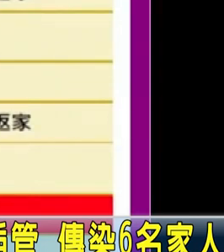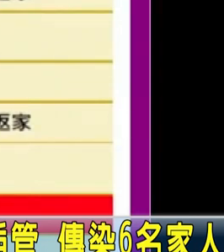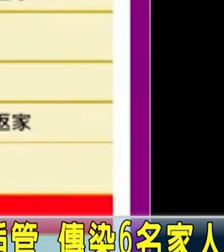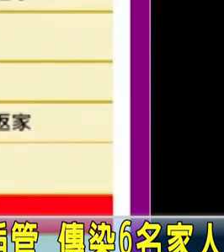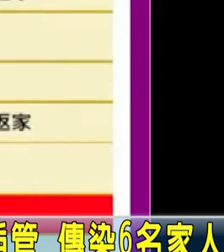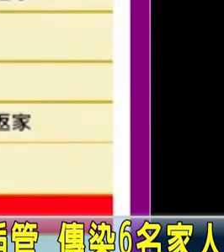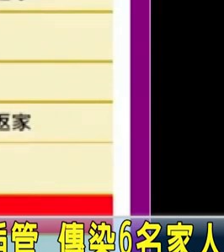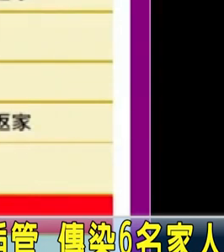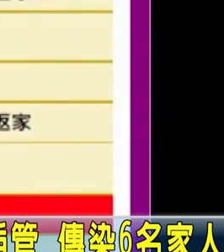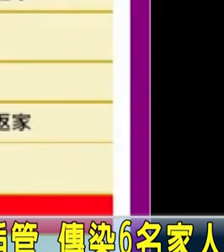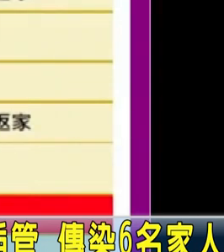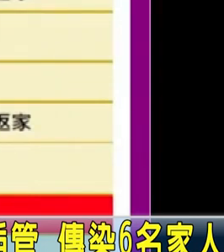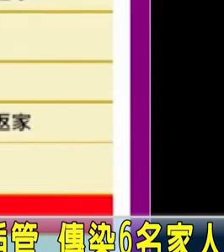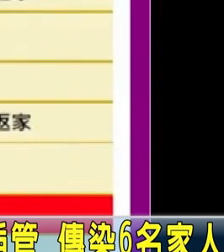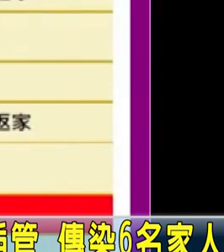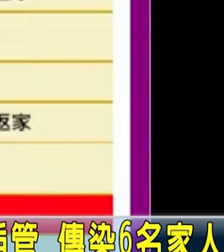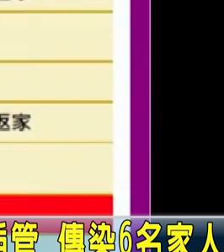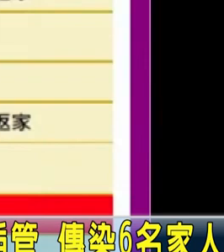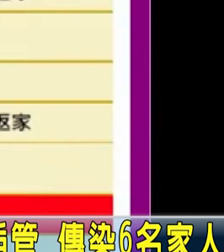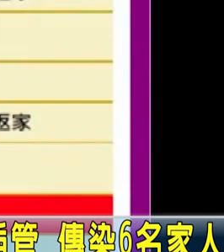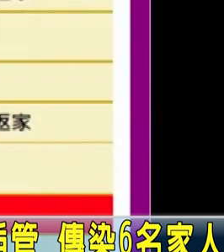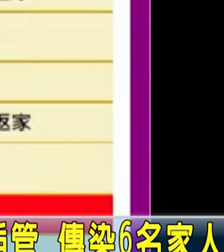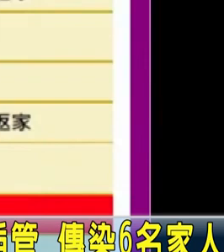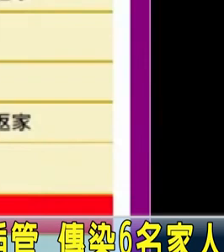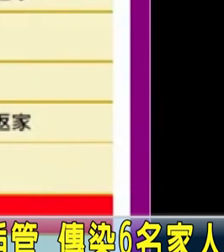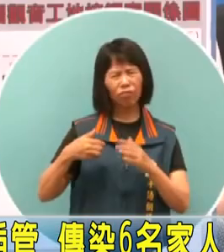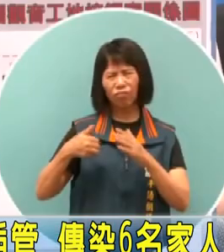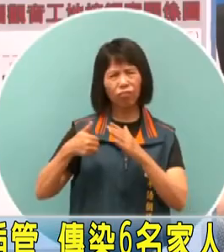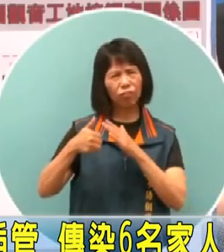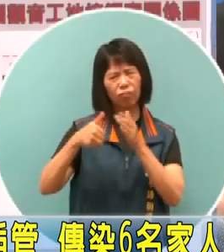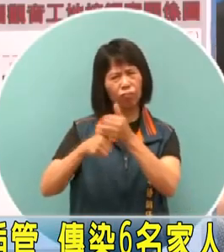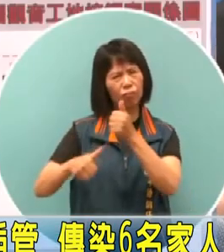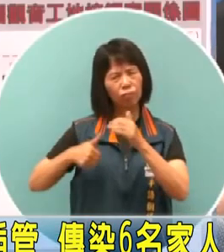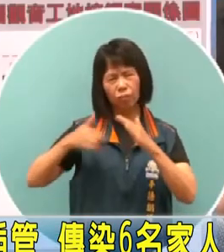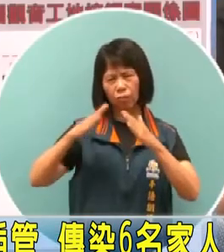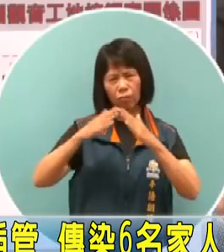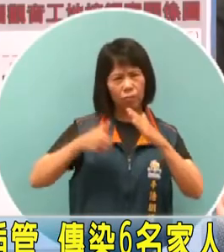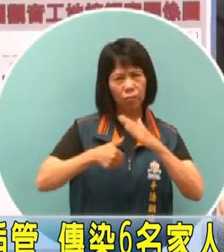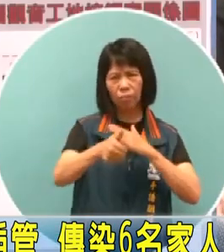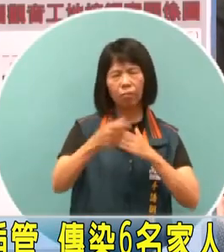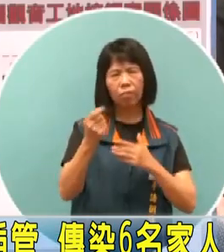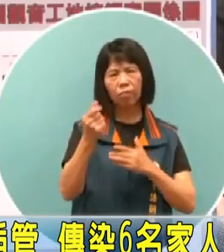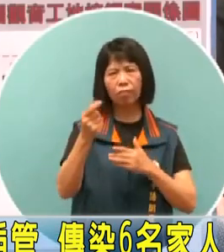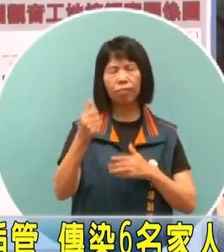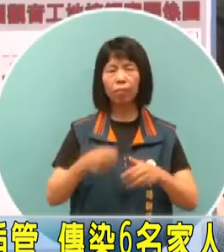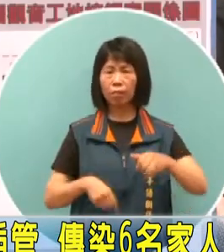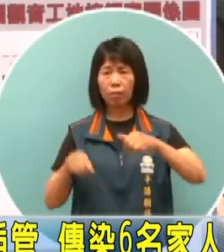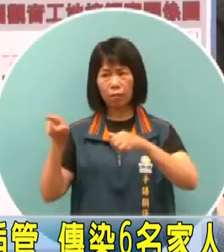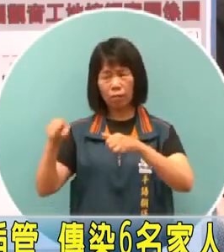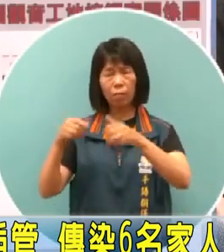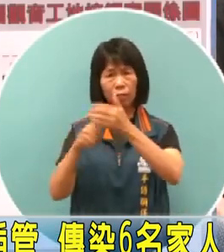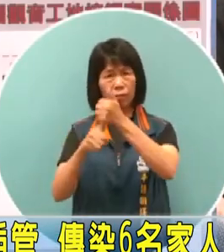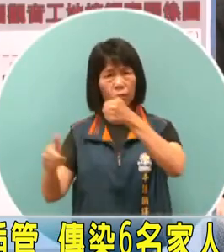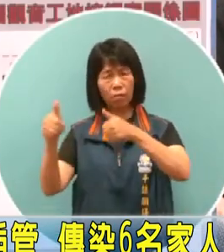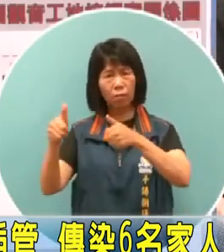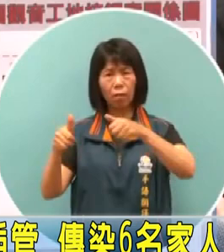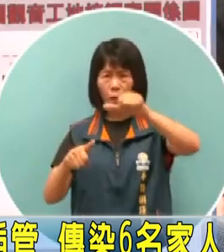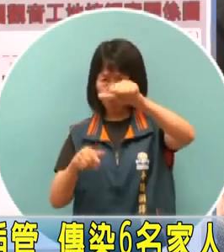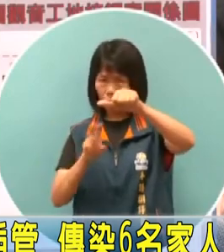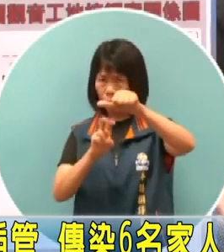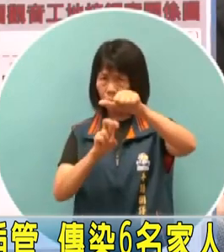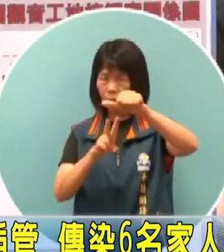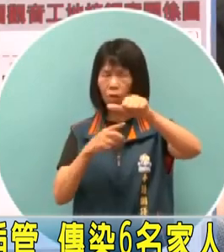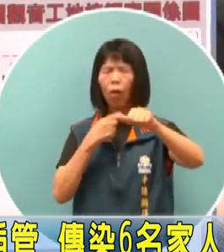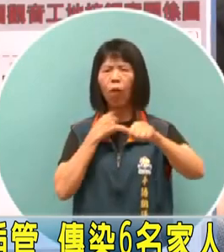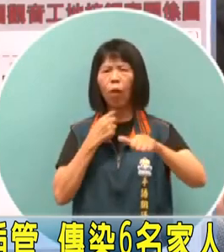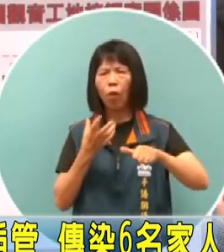以为是抽烟或是感冒导致，直到8号咳嗽到无法呼吸，被太太儿子送往门诺急诊裁